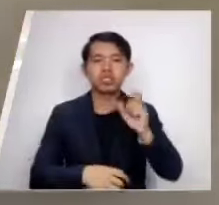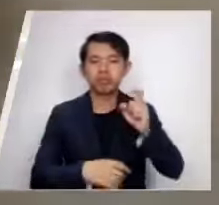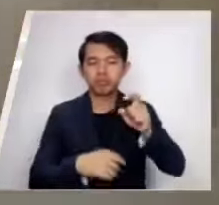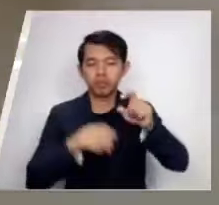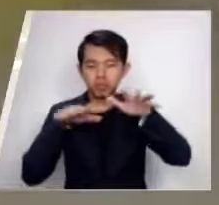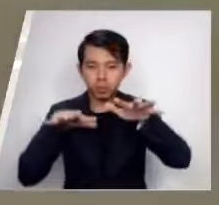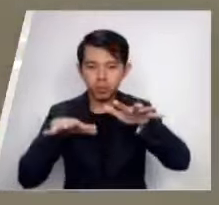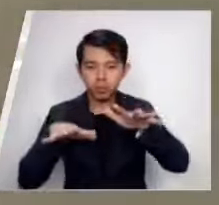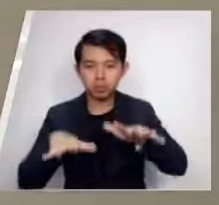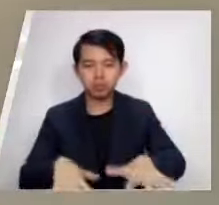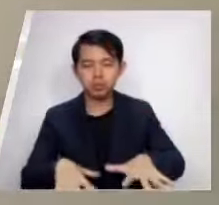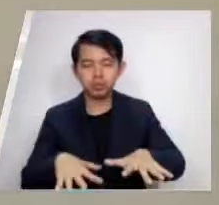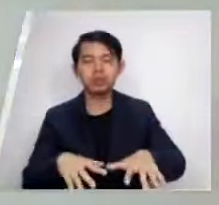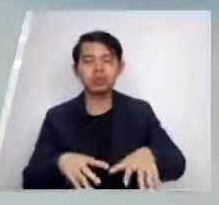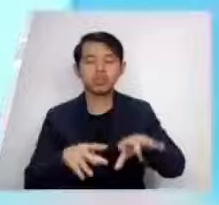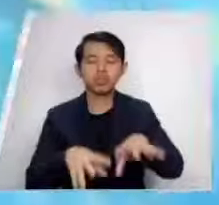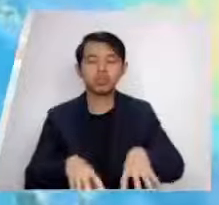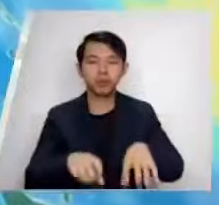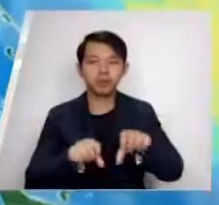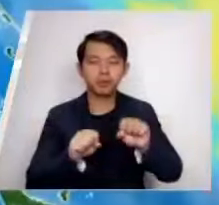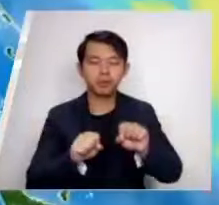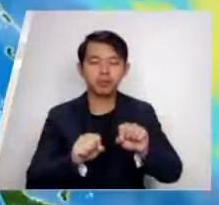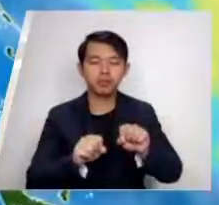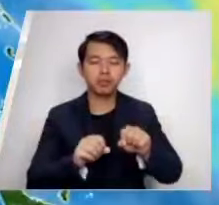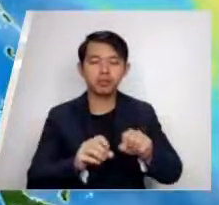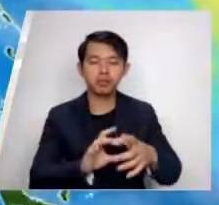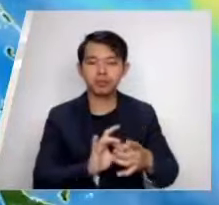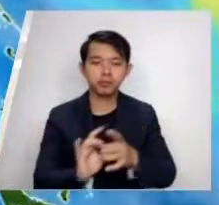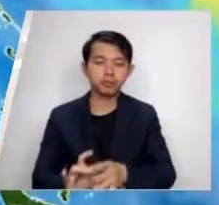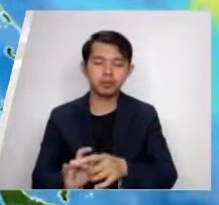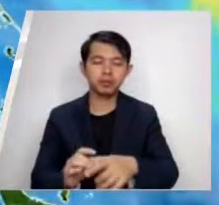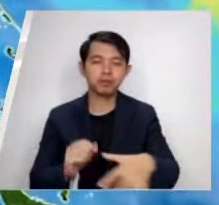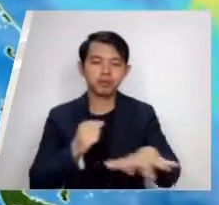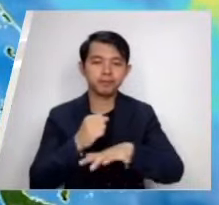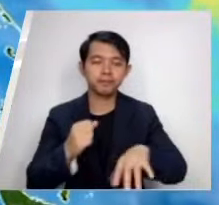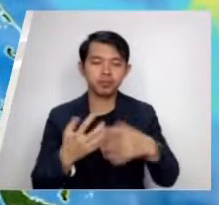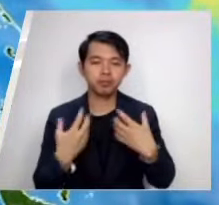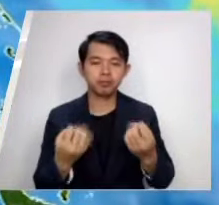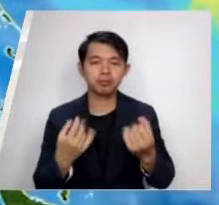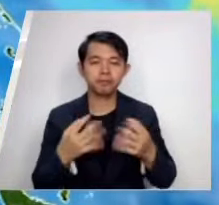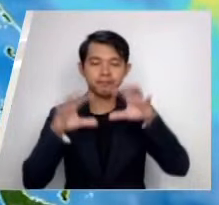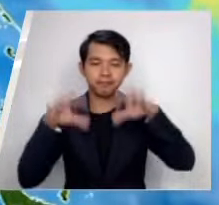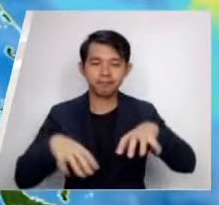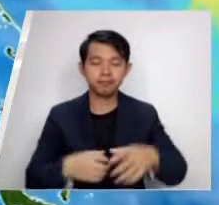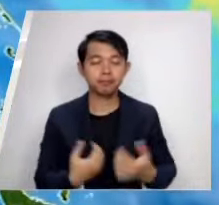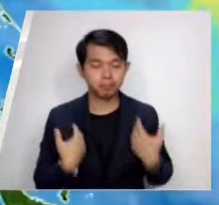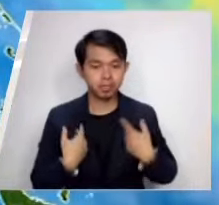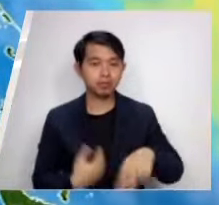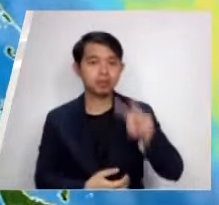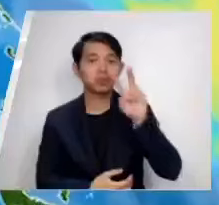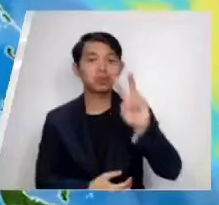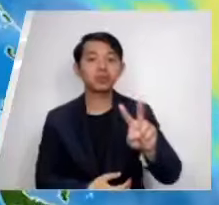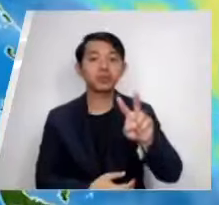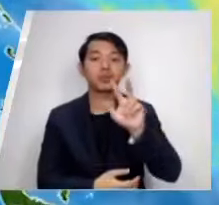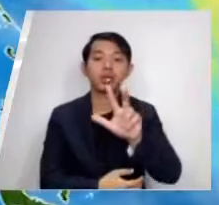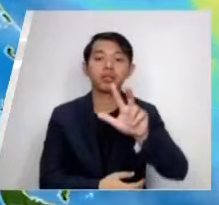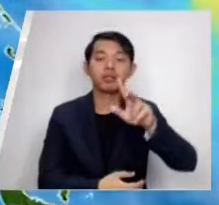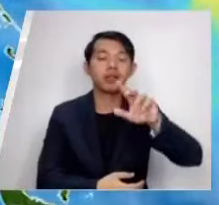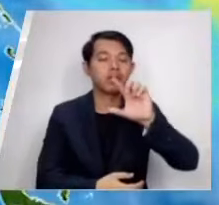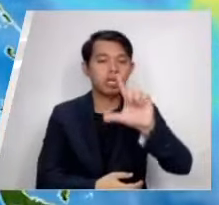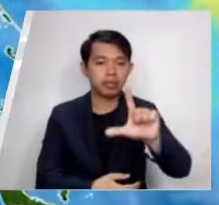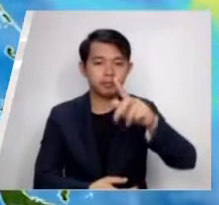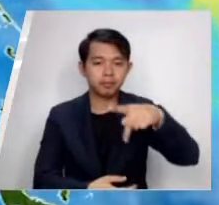lupa yung ganong kadaming ulan. Dalawang low pressure area ang nasa loob ngayon ng Philippine Area of Responsibility. Ang